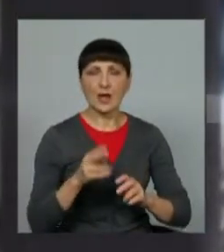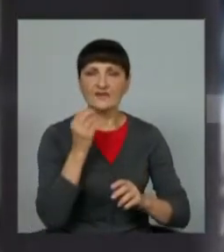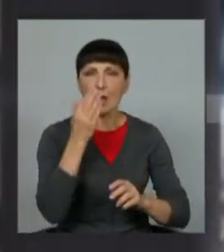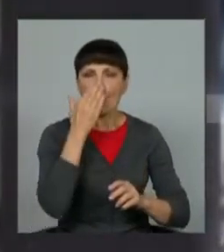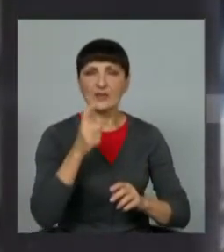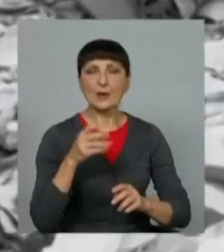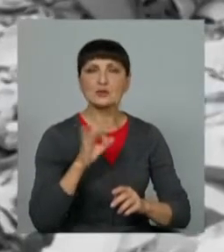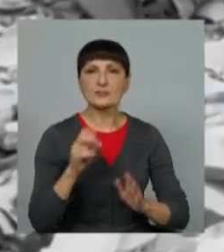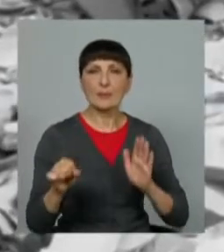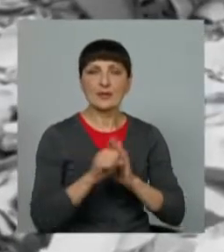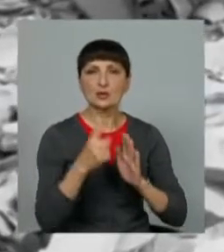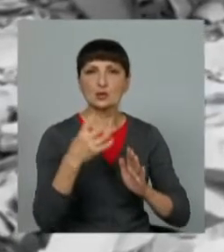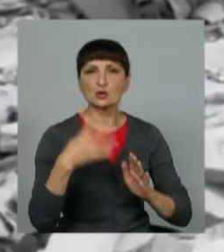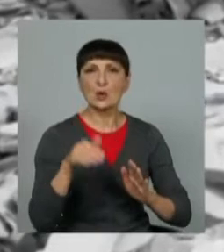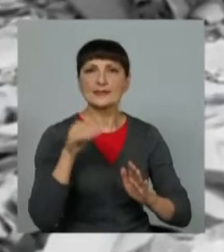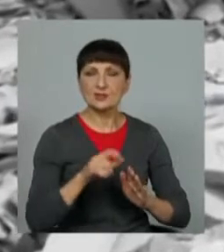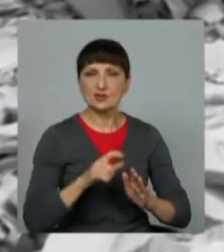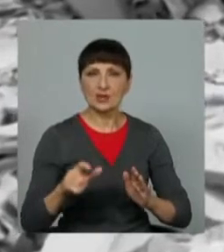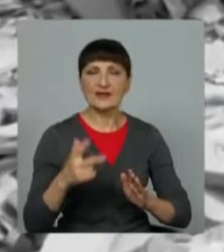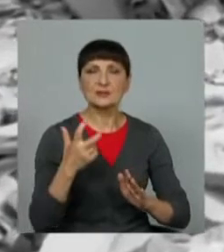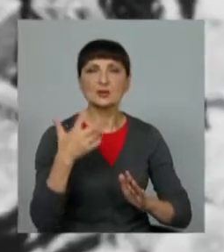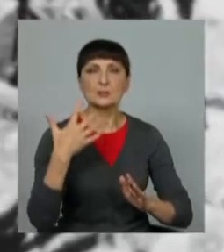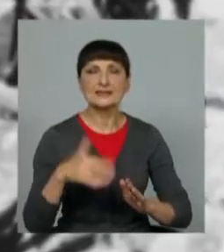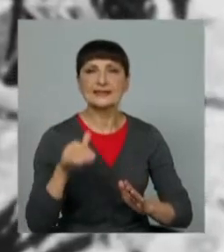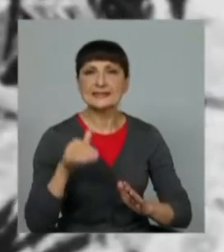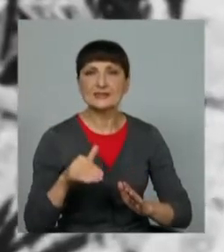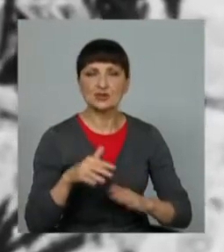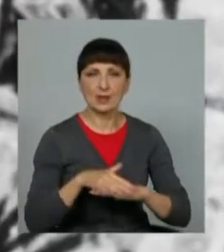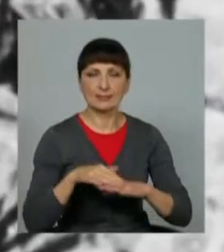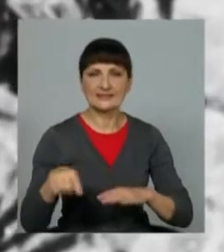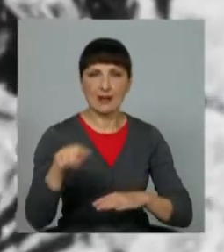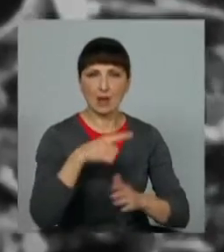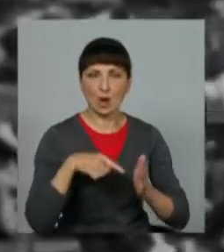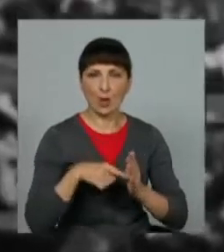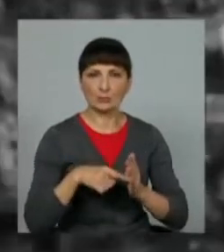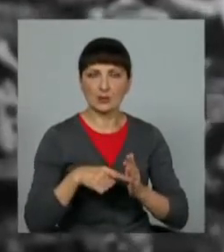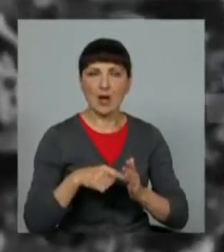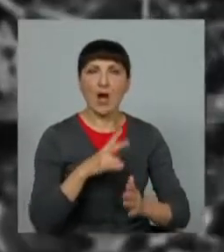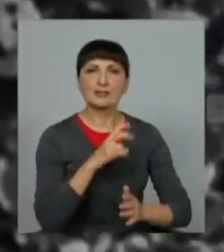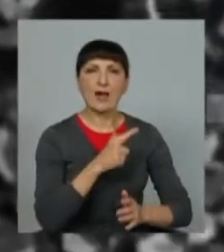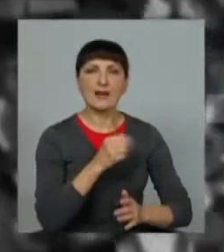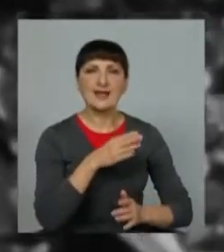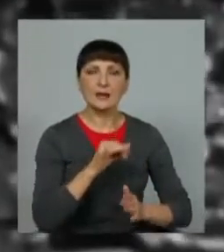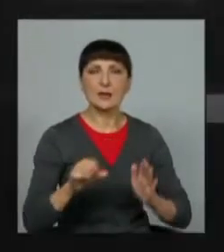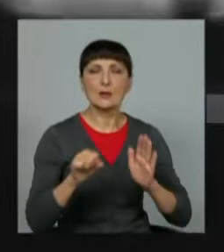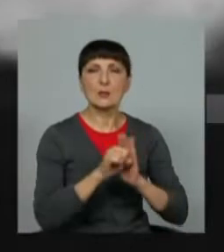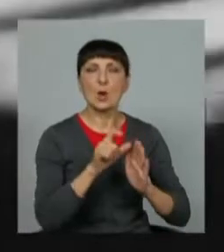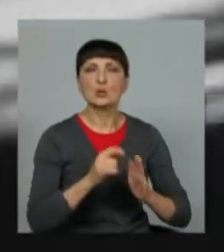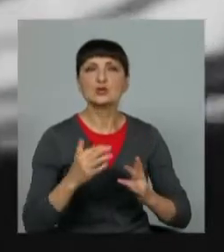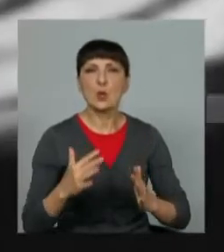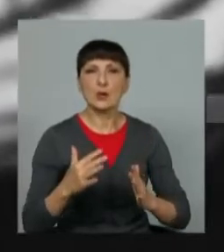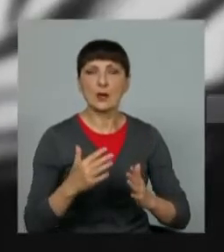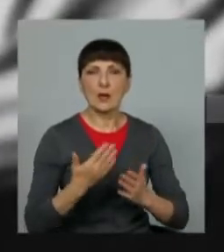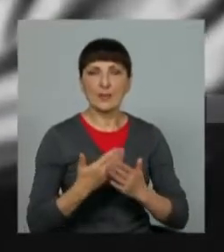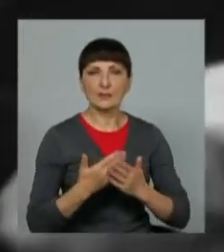погибло примерно 140 тысяч человек из 350-тысячного населения города. В Нагасаки жертвами атомного удара стали